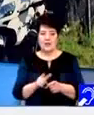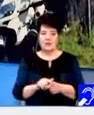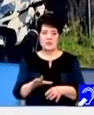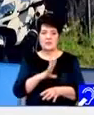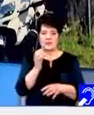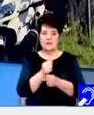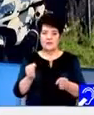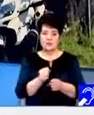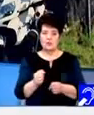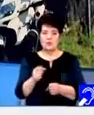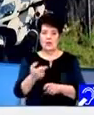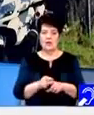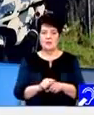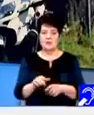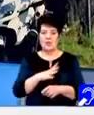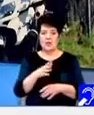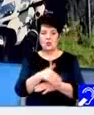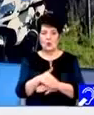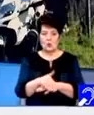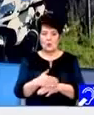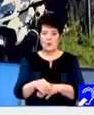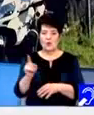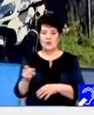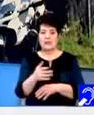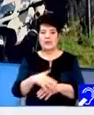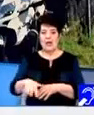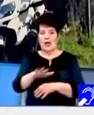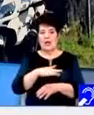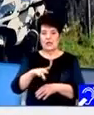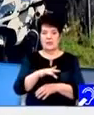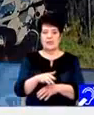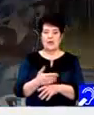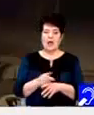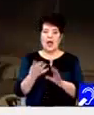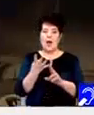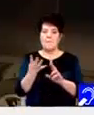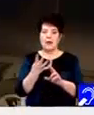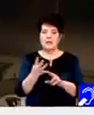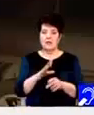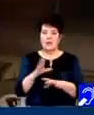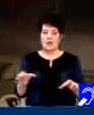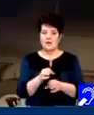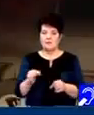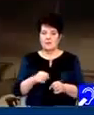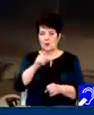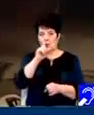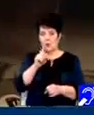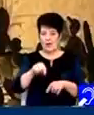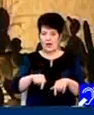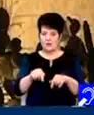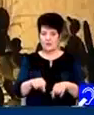detonat accidental un colet lăsat pe marginea drumului într-un cartier din vestul orașului. A fost a patra bombă care a explodat luna aceasta în